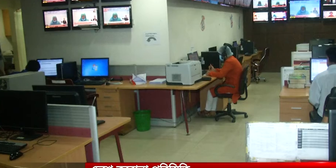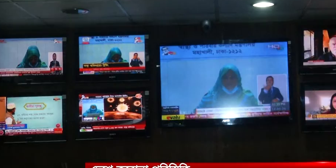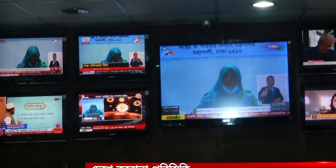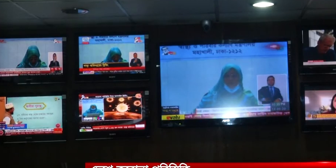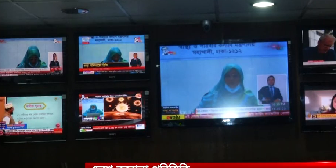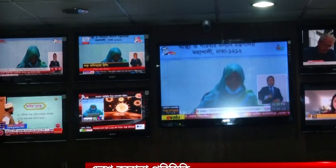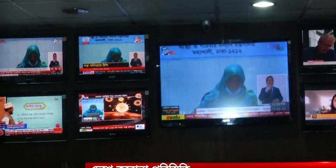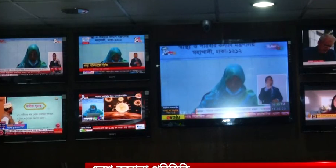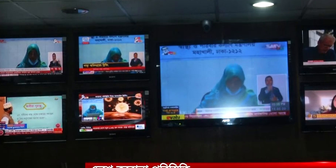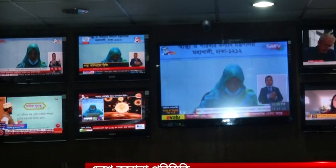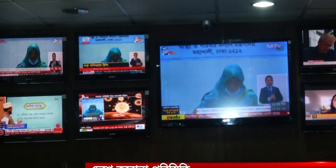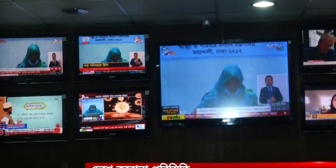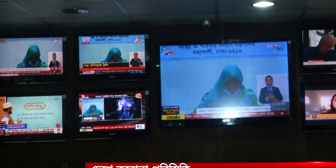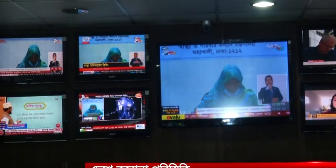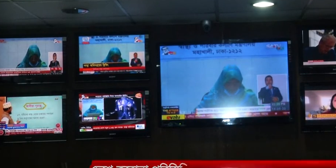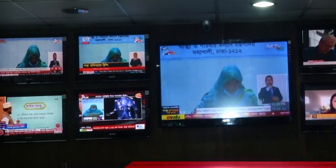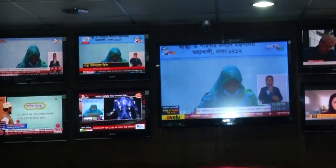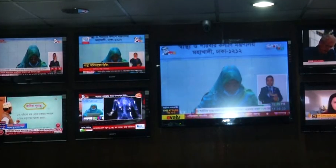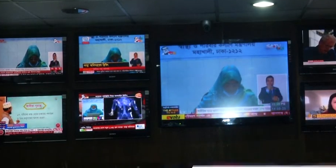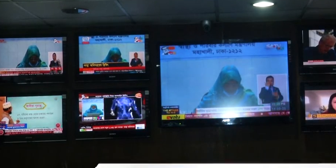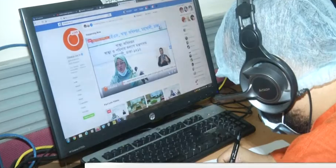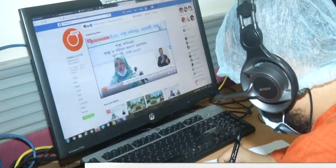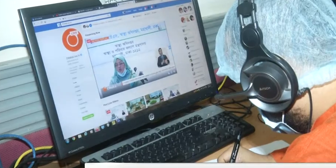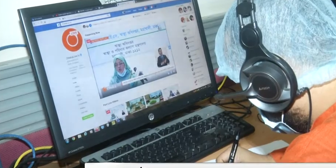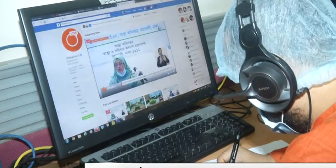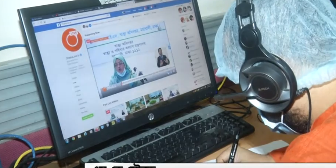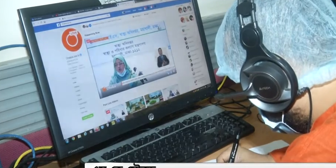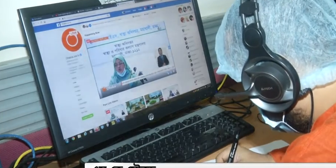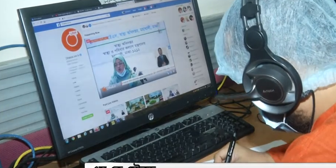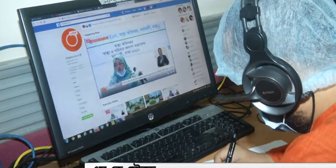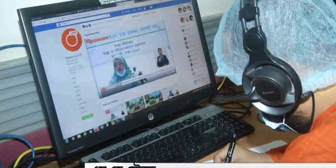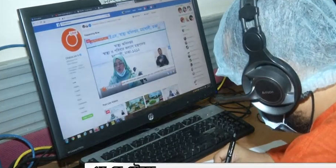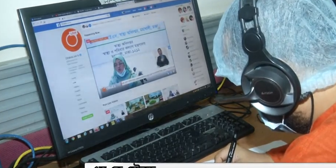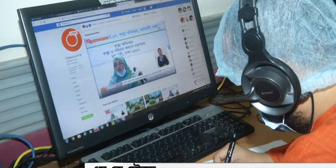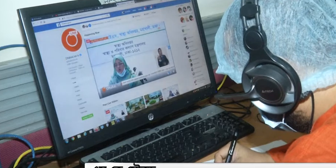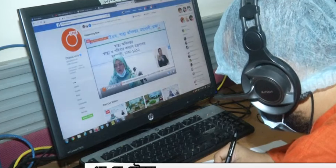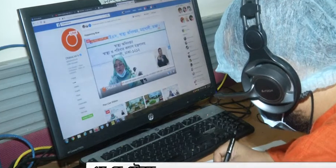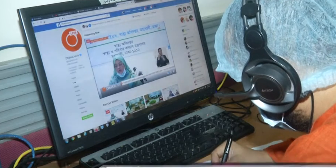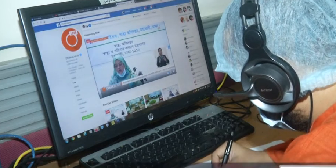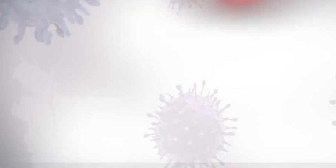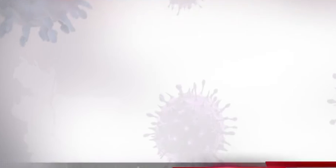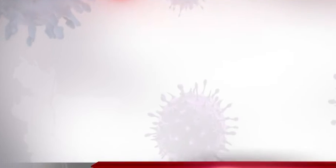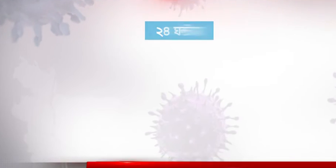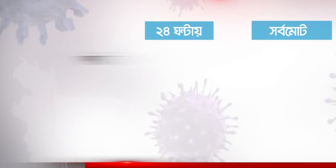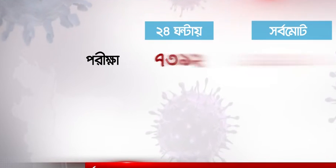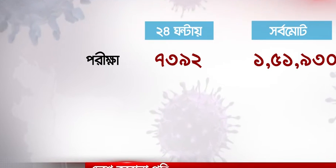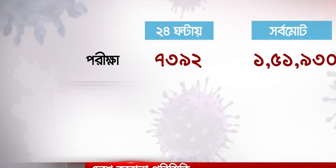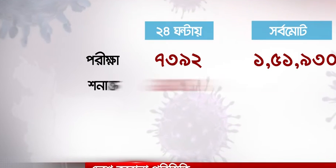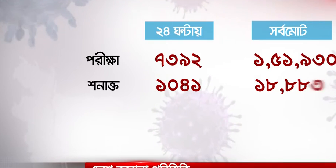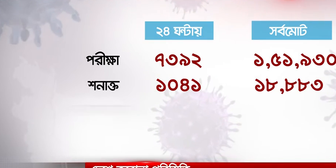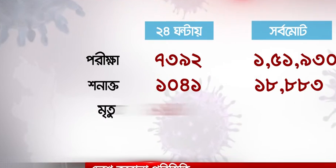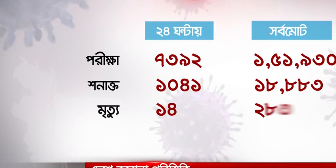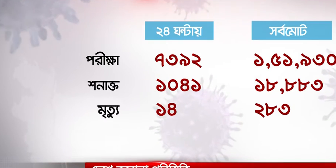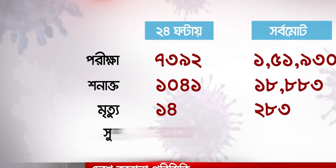দেশের করোনা ভাইরাসের সবশেষ পরিস্থিতি ও তথ্য তুলে ধরতে নিয়মিত এই ভার্চুয়াল ব্রিফিং এর আয়োজন করে স্বাস্থ্য অধিদপ্তর।